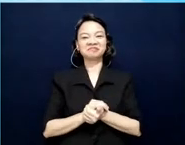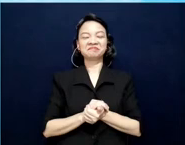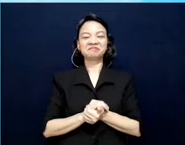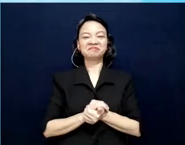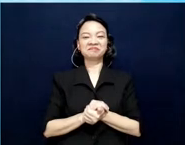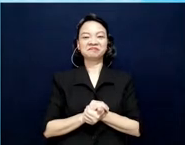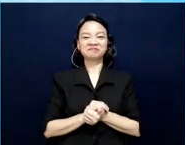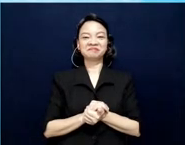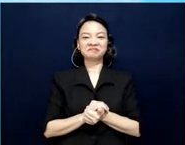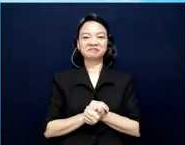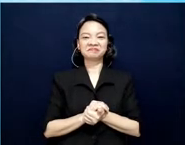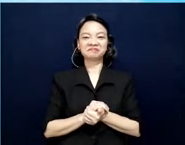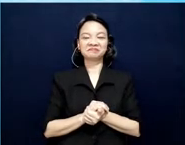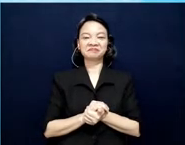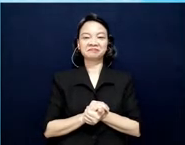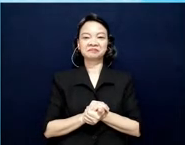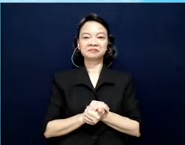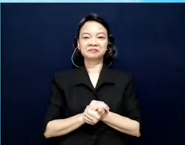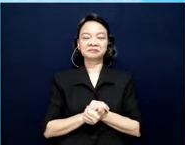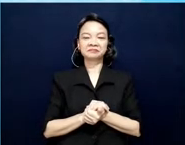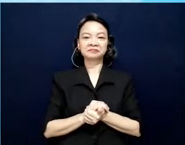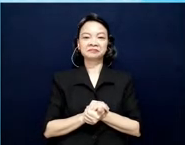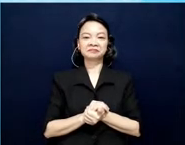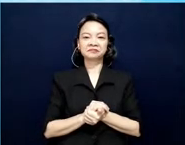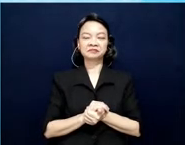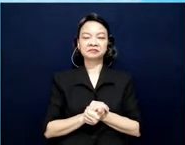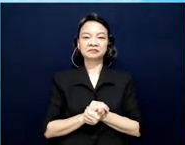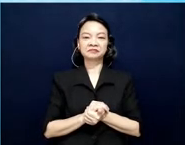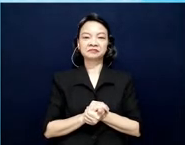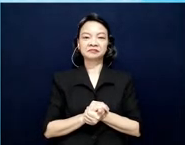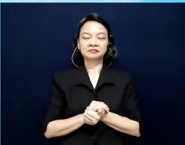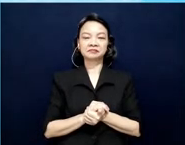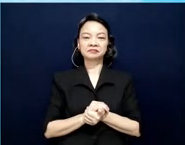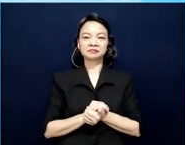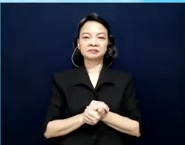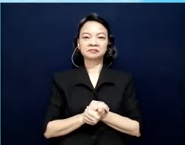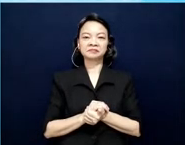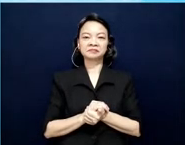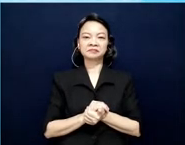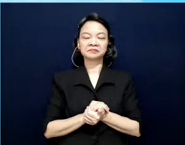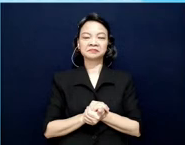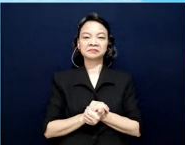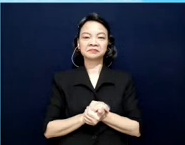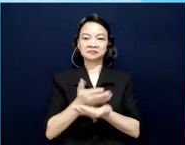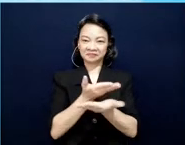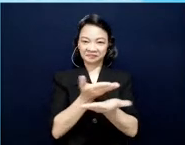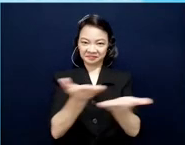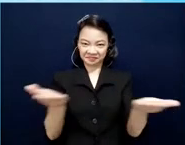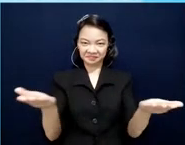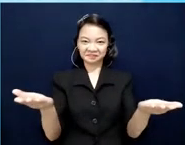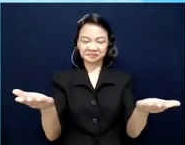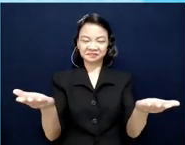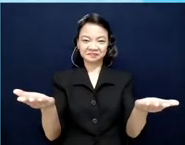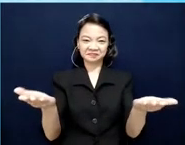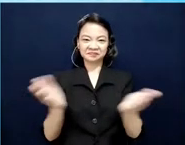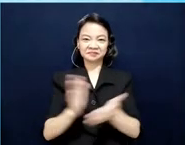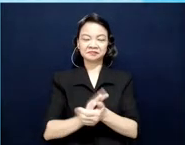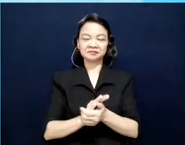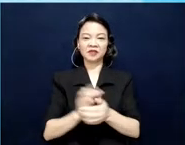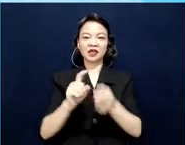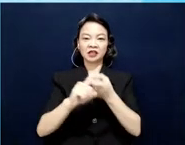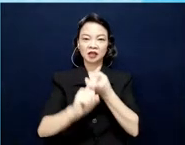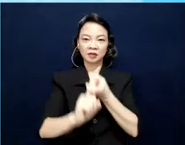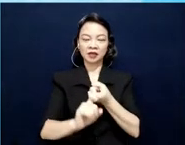Baik, nanti kita akan dengar seperti apa kemudian catatan dari Mas Randy. Bapak Ibu tentunya dan juga sahabat YAP, sebelum